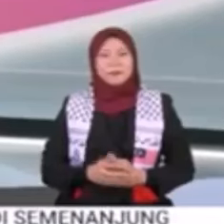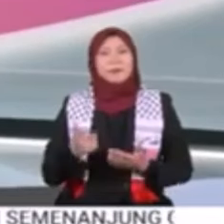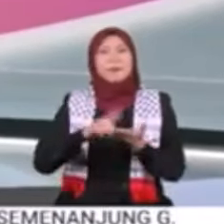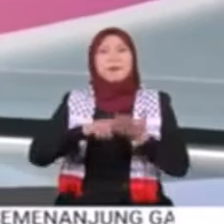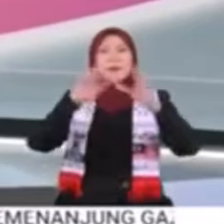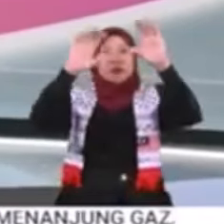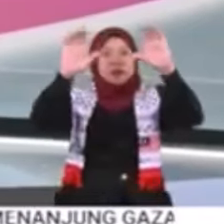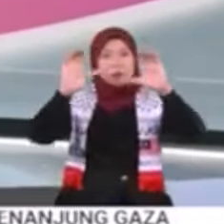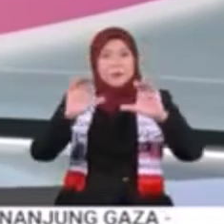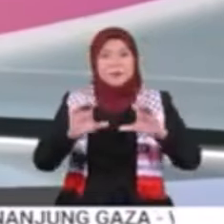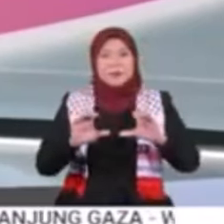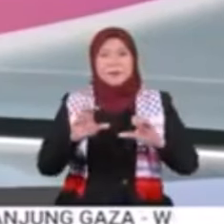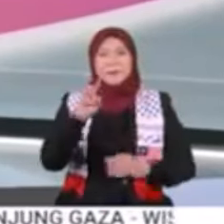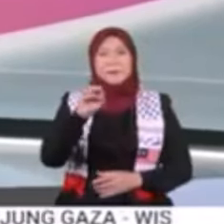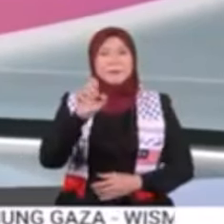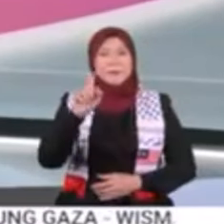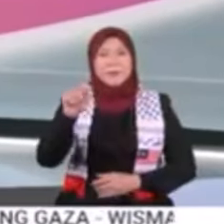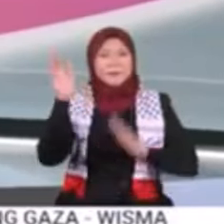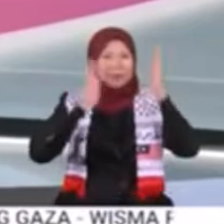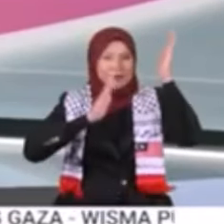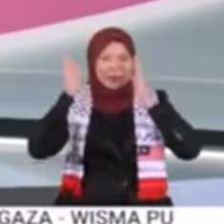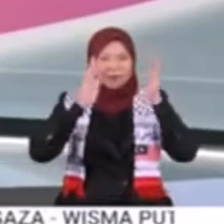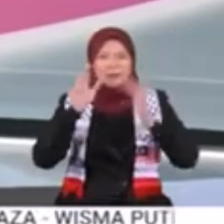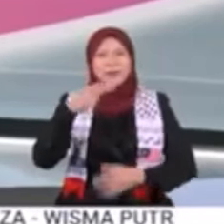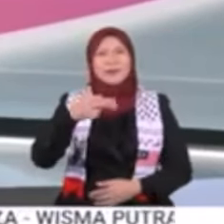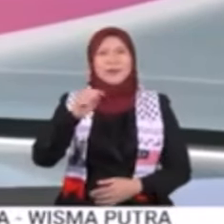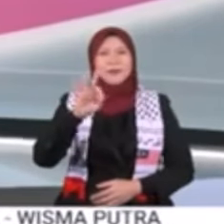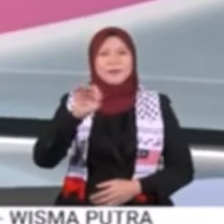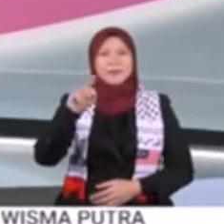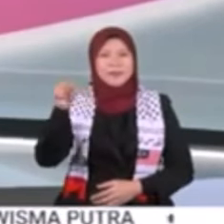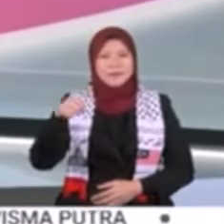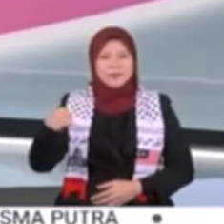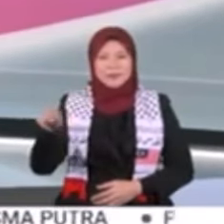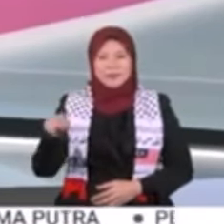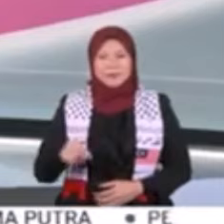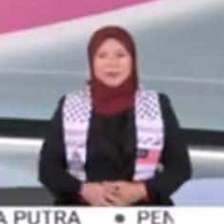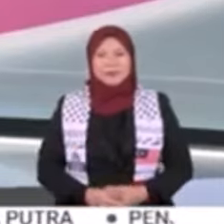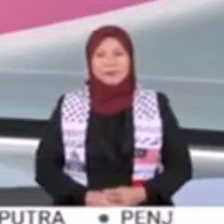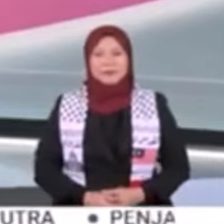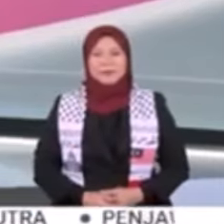Laporan cuaca semasa langsung ke Met Malaysia bersama pegawainya Muhammad Hafiz Husin.